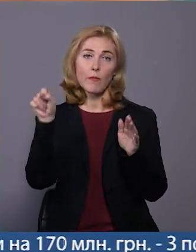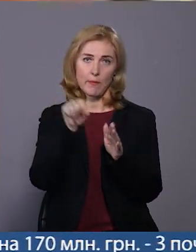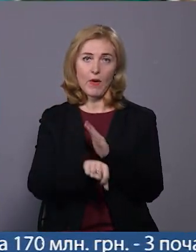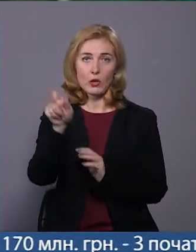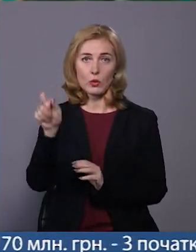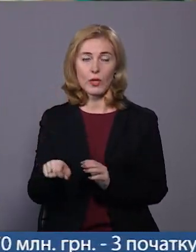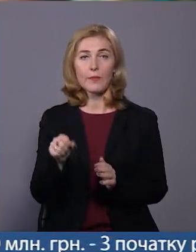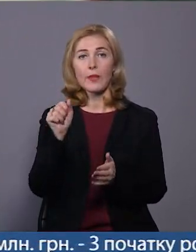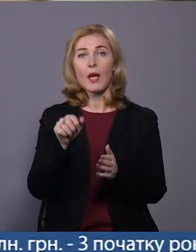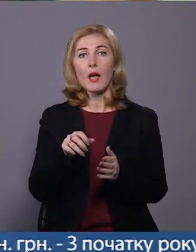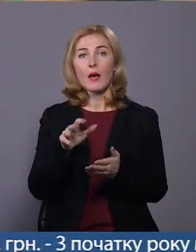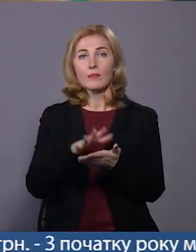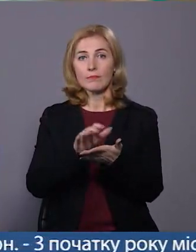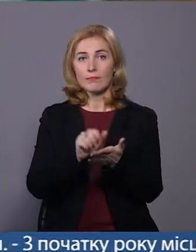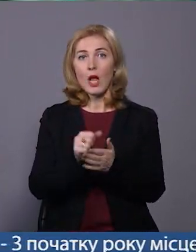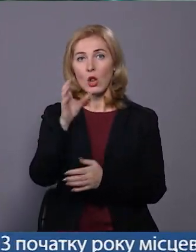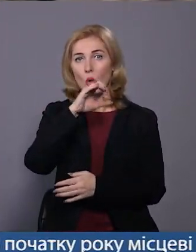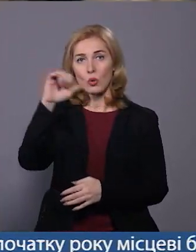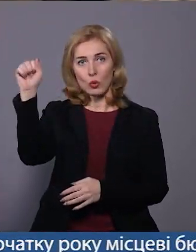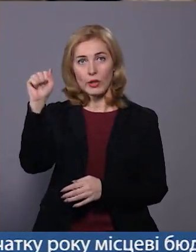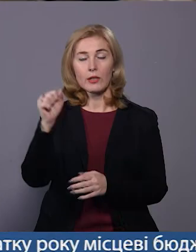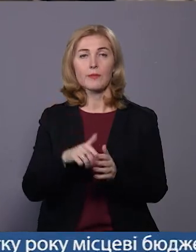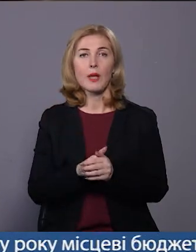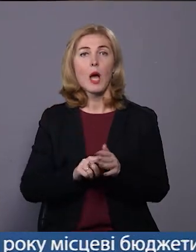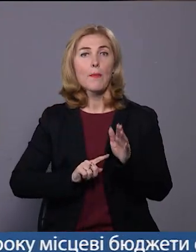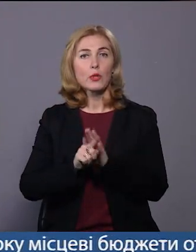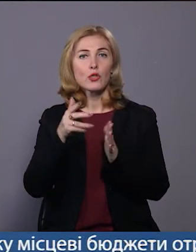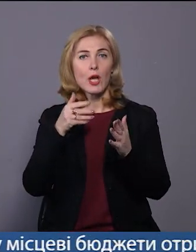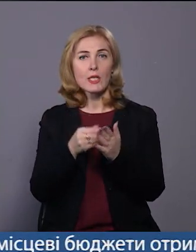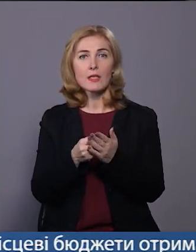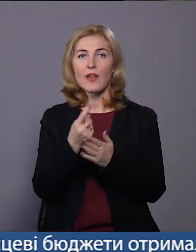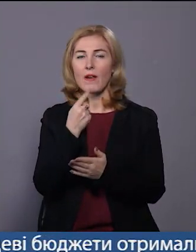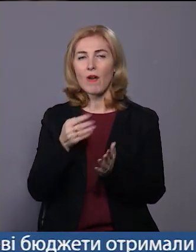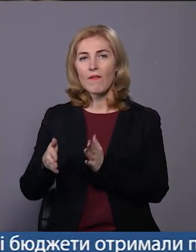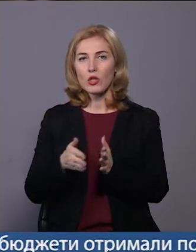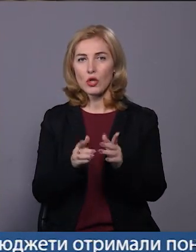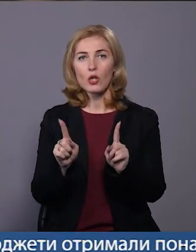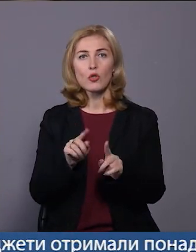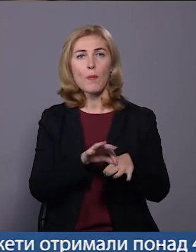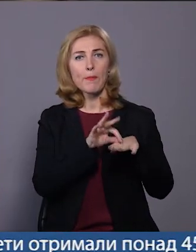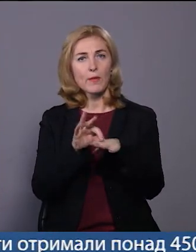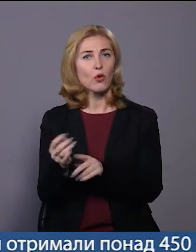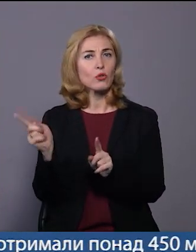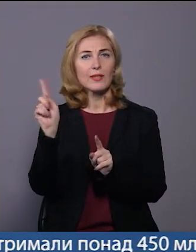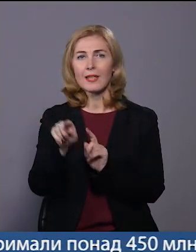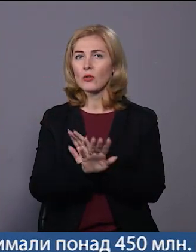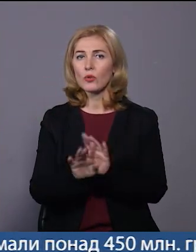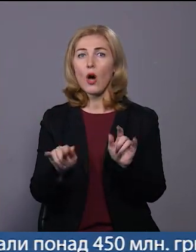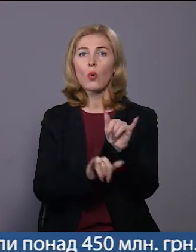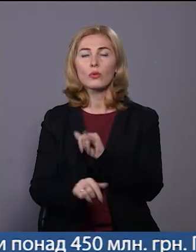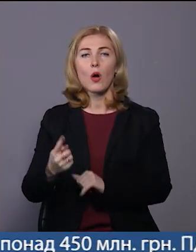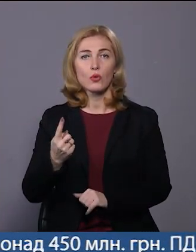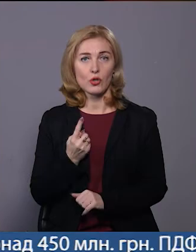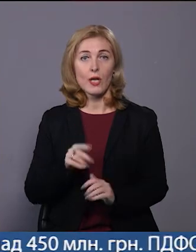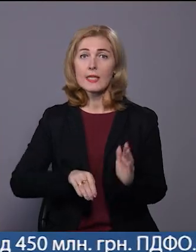Бандит на прізвисько Носоріг у лищатах криміналу 90-х починає свій кривавий шлях, що приводить його зовсім не туди, куди він очікував.